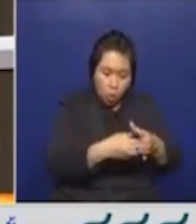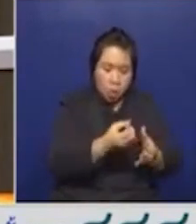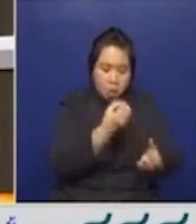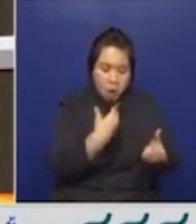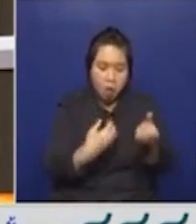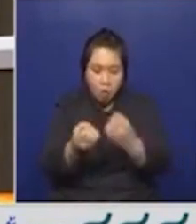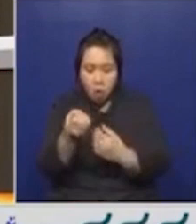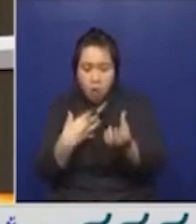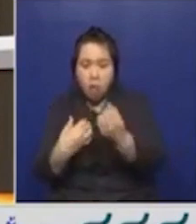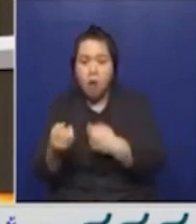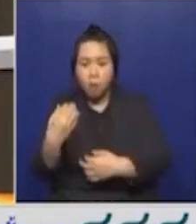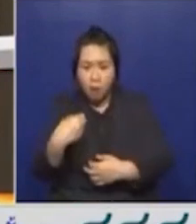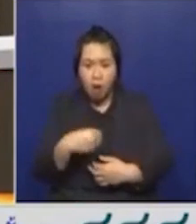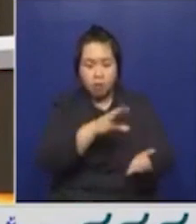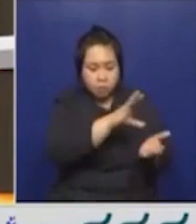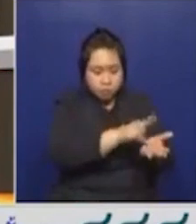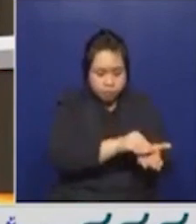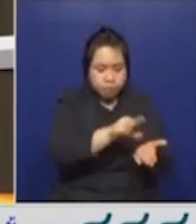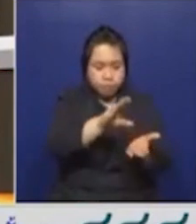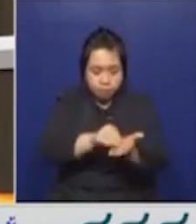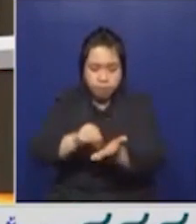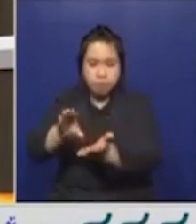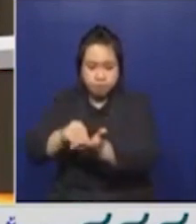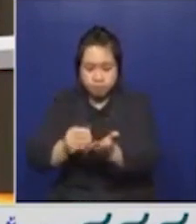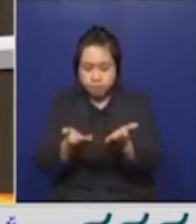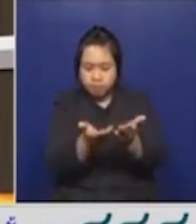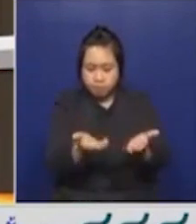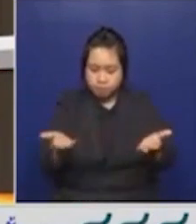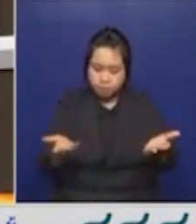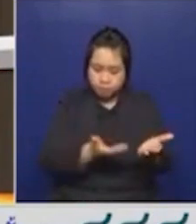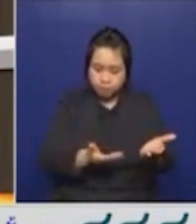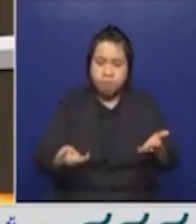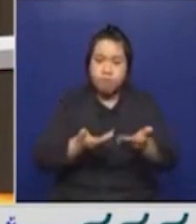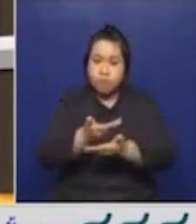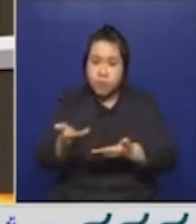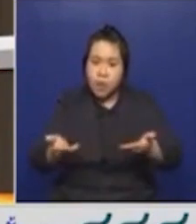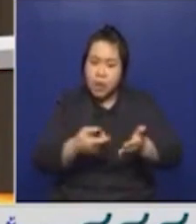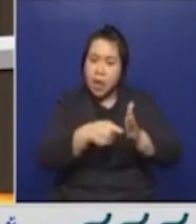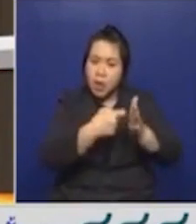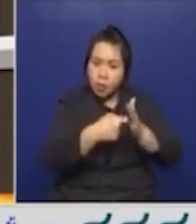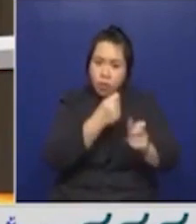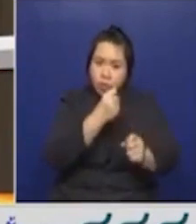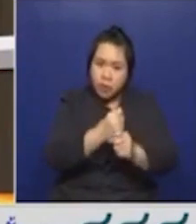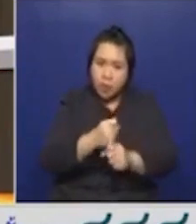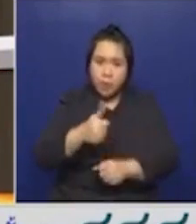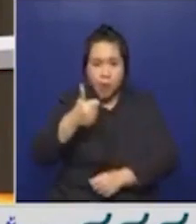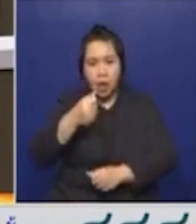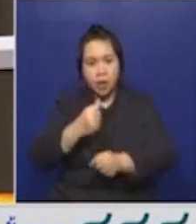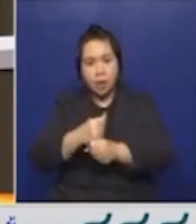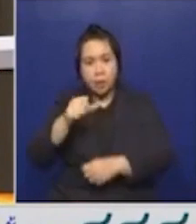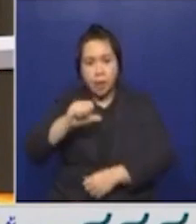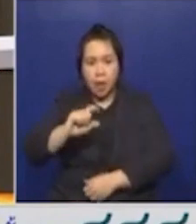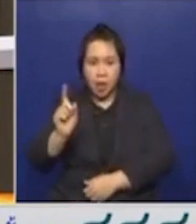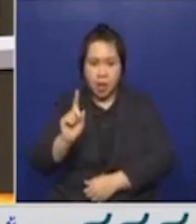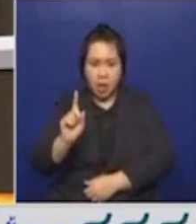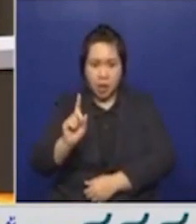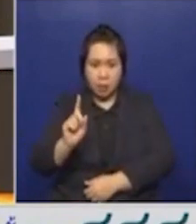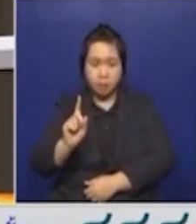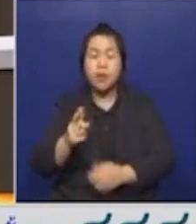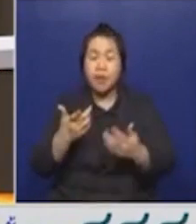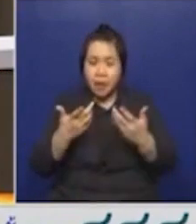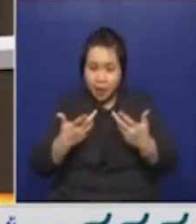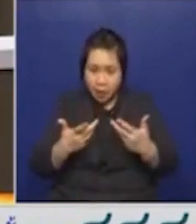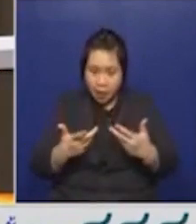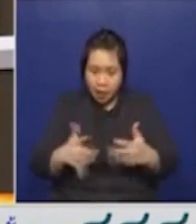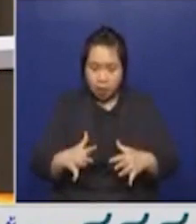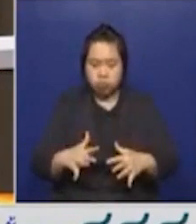กั้นใครนะคะรับข้อเสนอทุกแก้วมาก่อนแล้วมาพิจารณาด้วยเหตุและผลว่าอะไรทำได้หรืออะไรทำไม่ได้ค่ะซึ่งสุดท้ายแล้ว